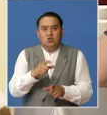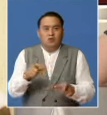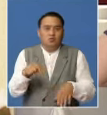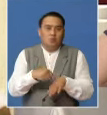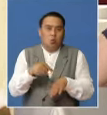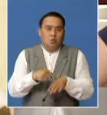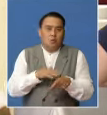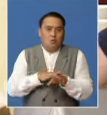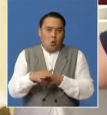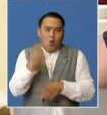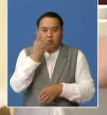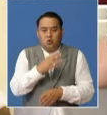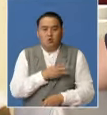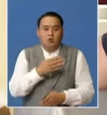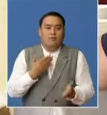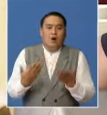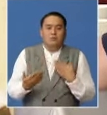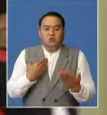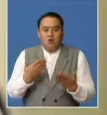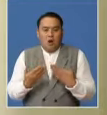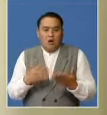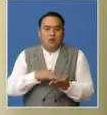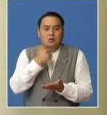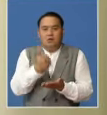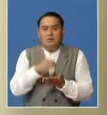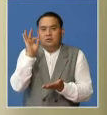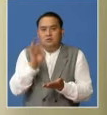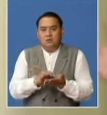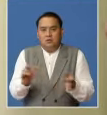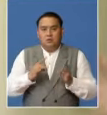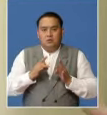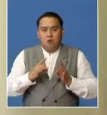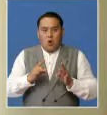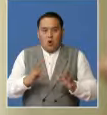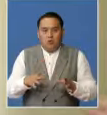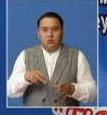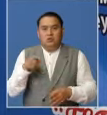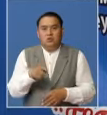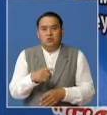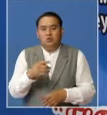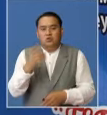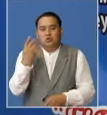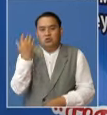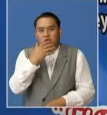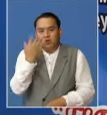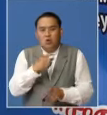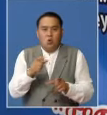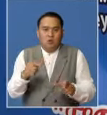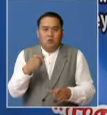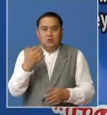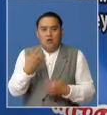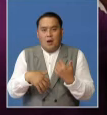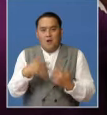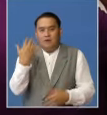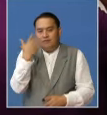Чувствуя полноценности, теплое живое общение – главная цель торжества. Всего по Алматинской области порядка 1000 незрячих и